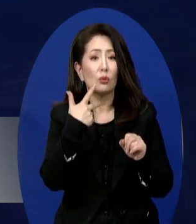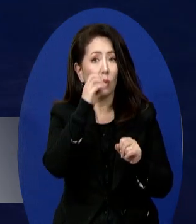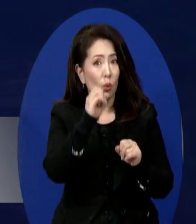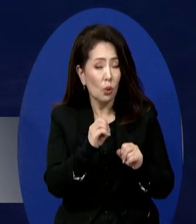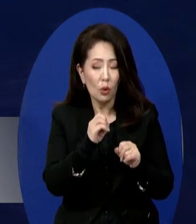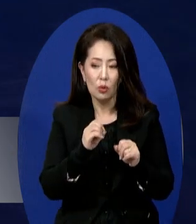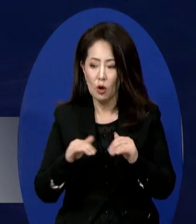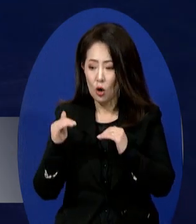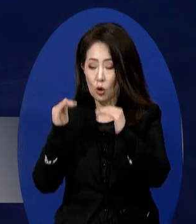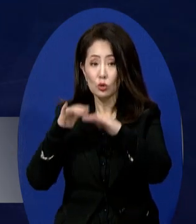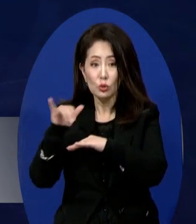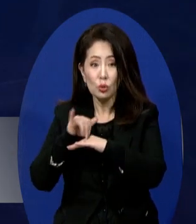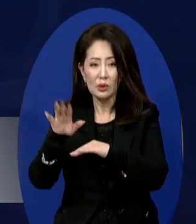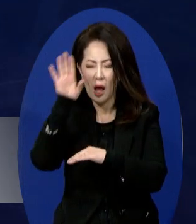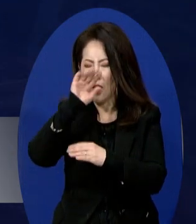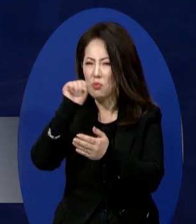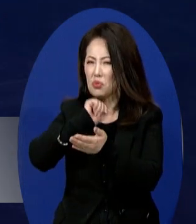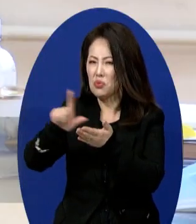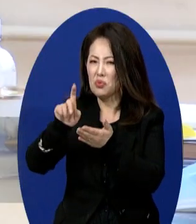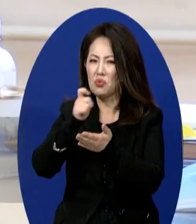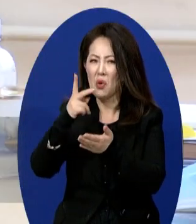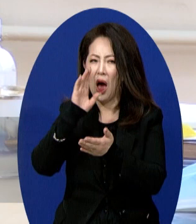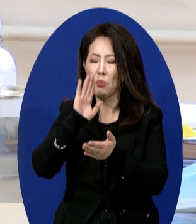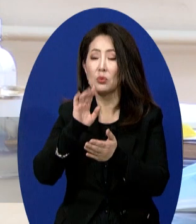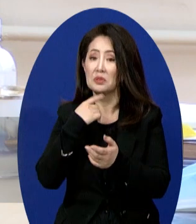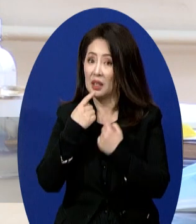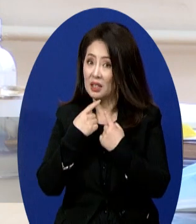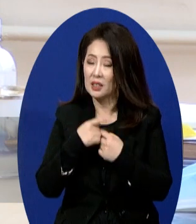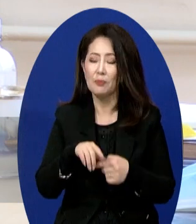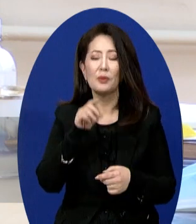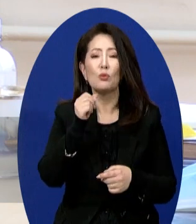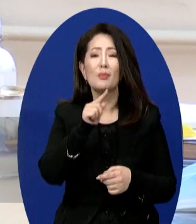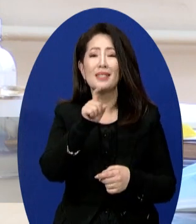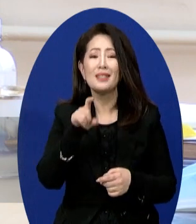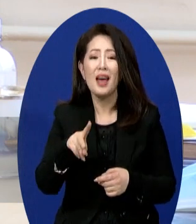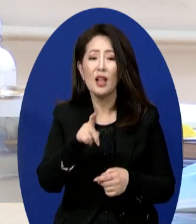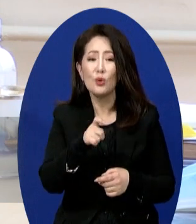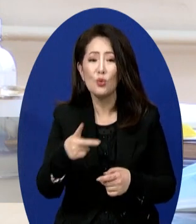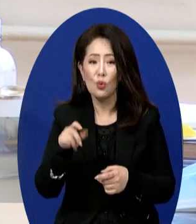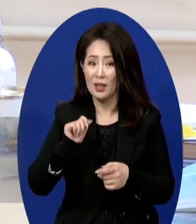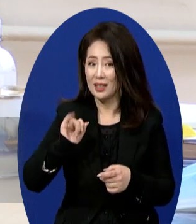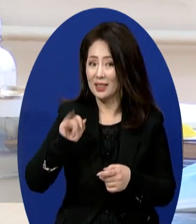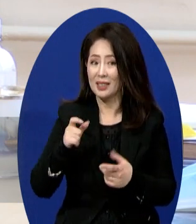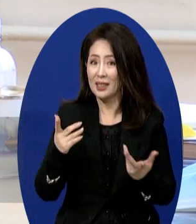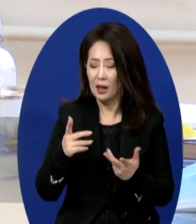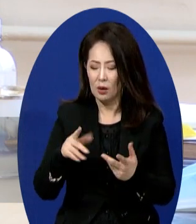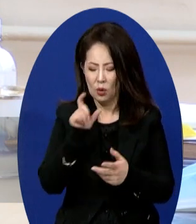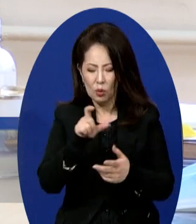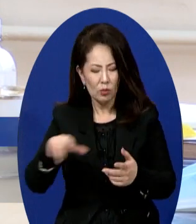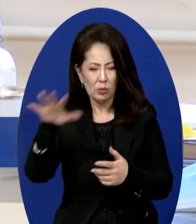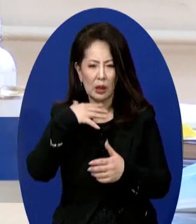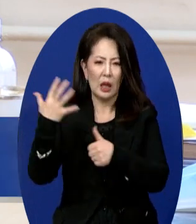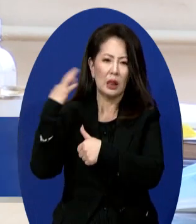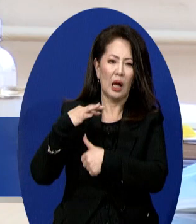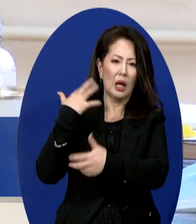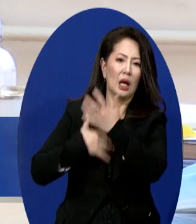хувьд хит өндөр хүү гэж үзэж байна. Тэгэхээр энэ зээлийн хүн өндөр байна гэдэг маань эргээд ард иргэдийн нуруунд дээр очих дарамт бол нэлээд